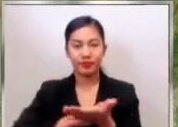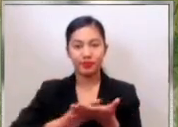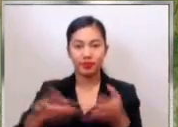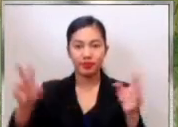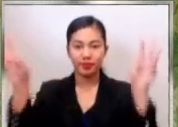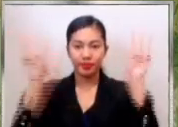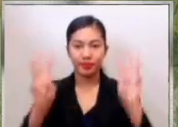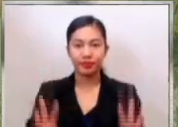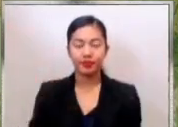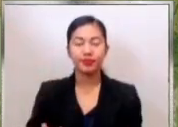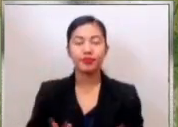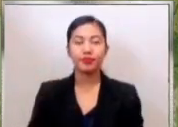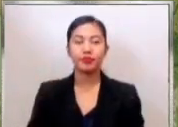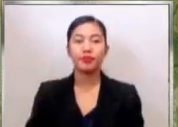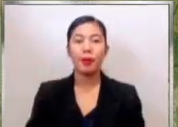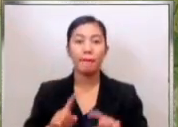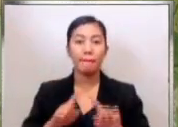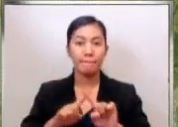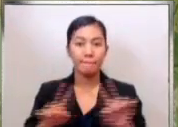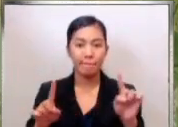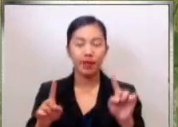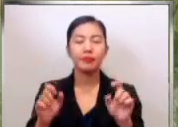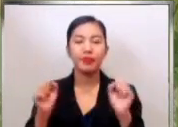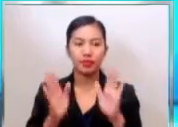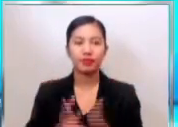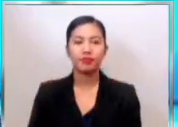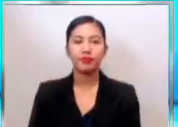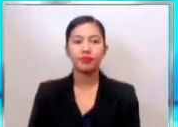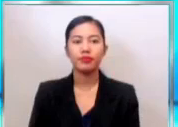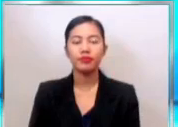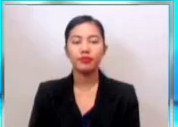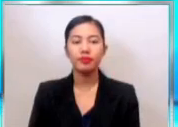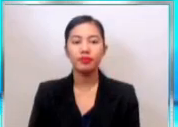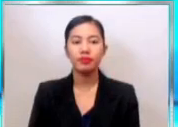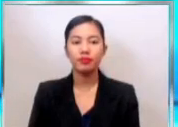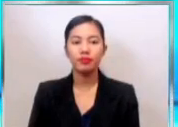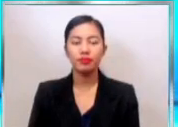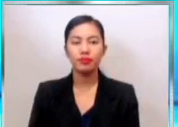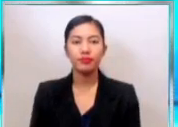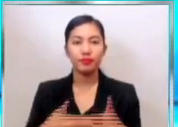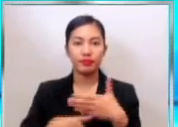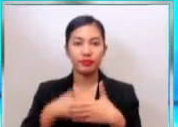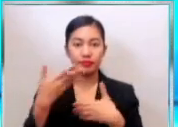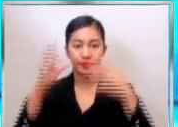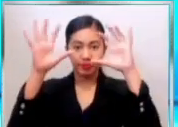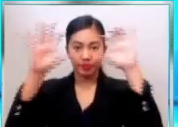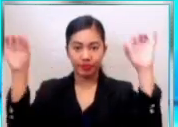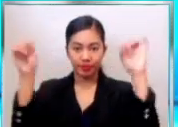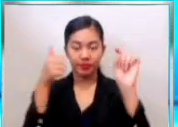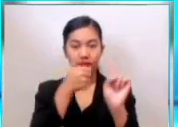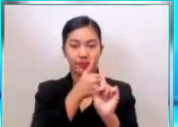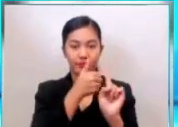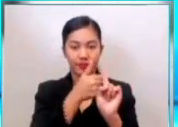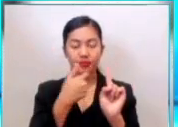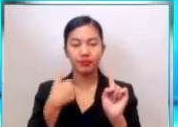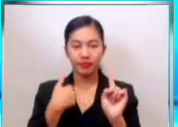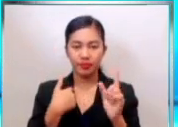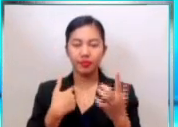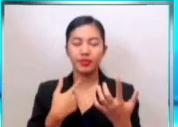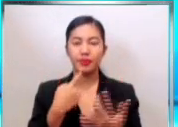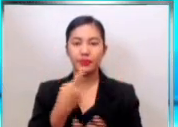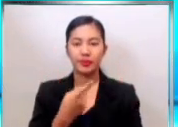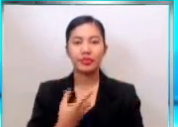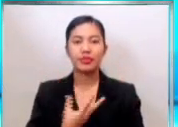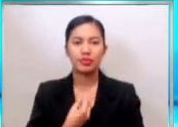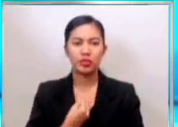Pero tataas po ang tsansa ng ulan sa Linggo. Mismong ang Pangulo ang nagsabi kinakabahan daw si dating PNP Chief at Senador Ronaldo